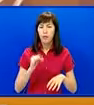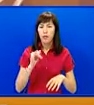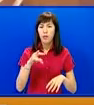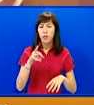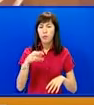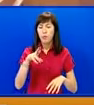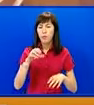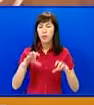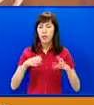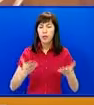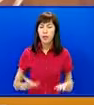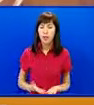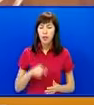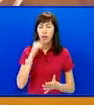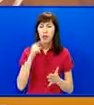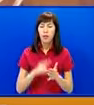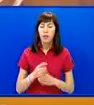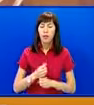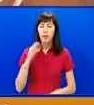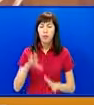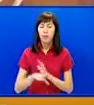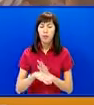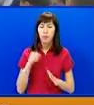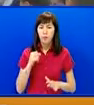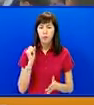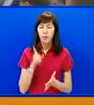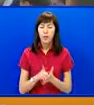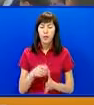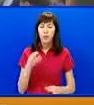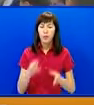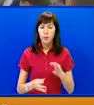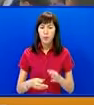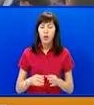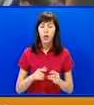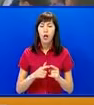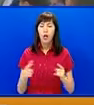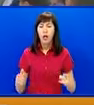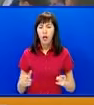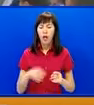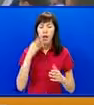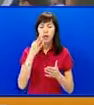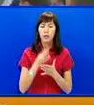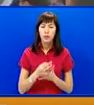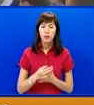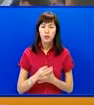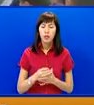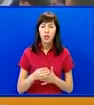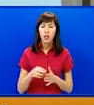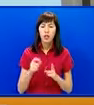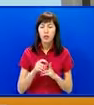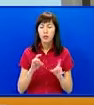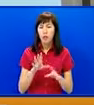обсудили с местными жителями вопросы строгого отбора кандидатов на должность судей. Усилить правила приема отчетов судей зашла речь